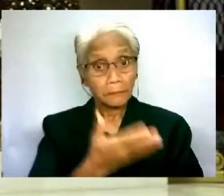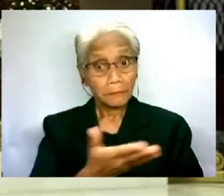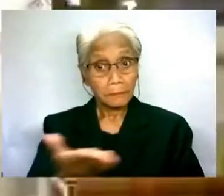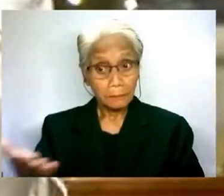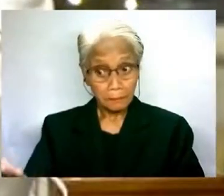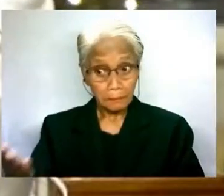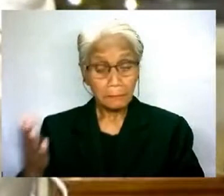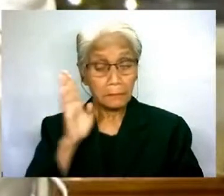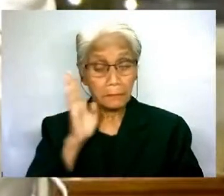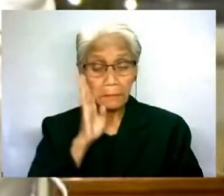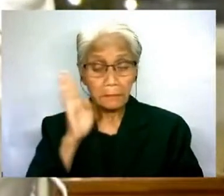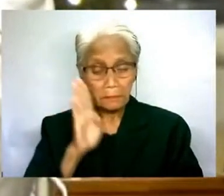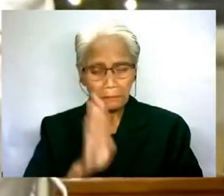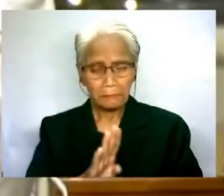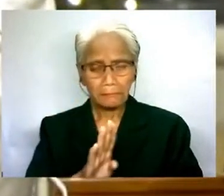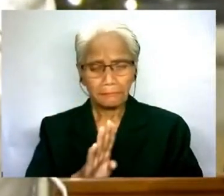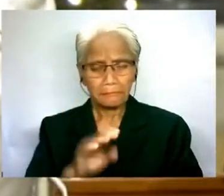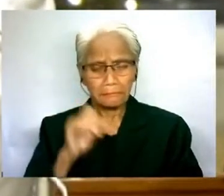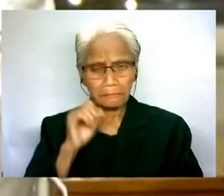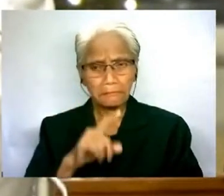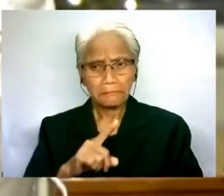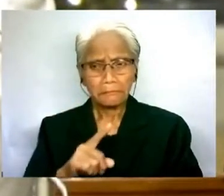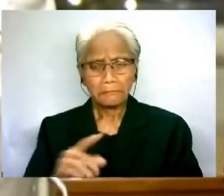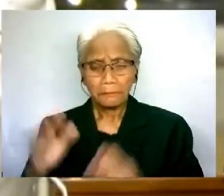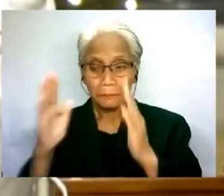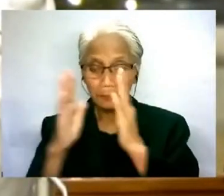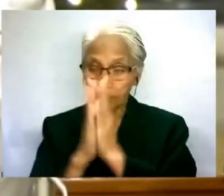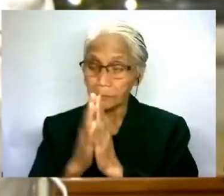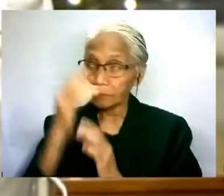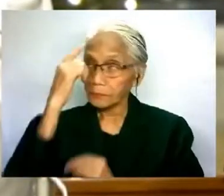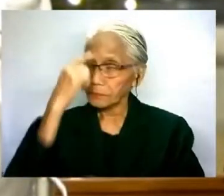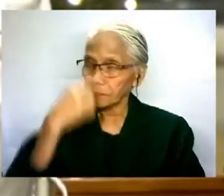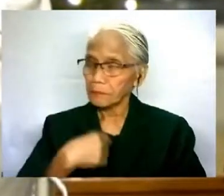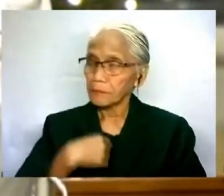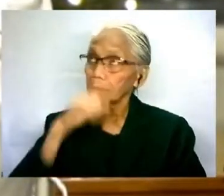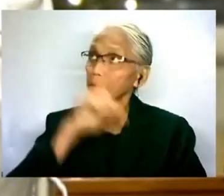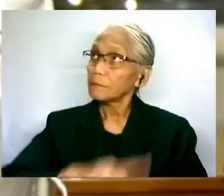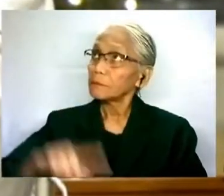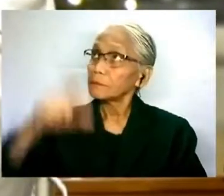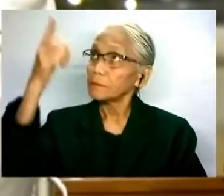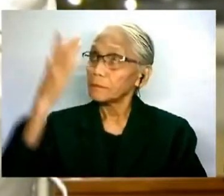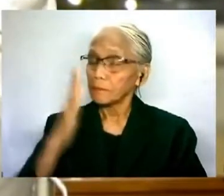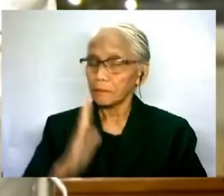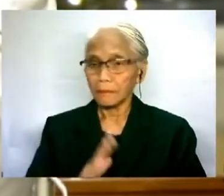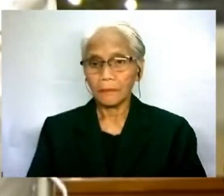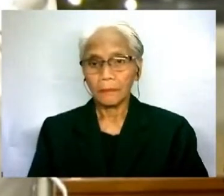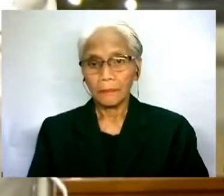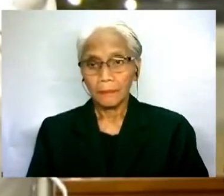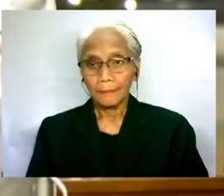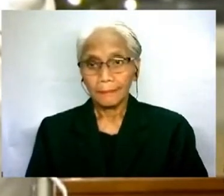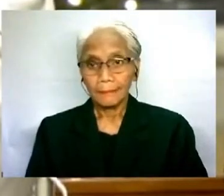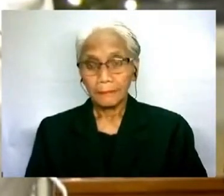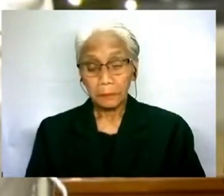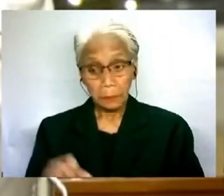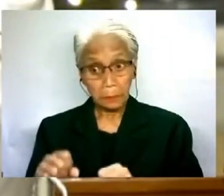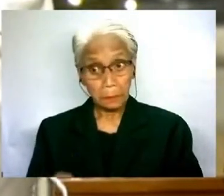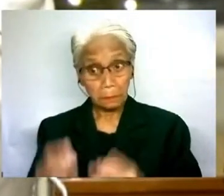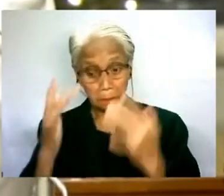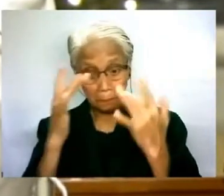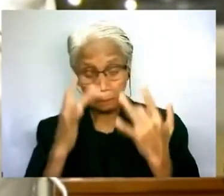kapatid, na ako'y panalangin sa Panginoong ating Diyos. Kaawaan tayo ng